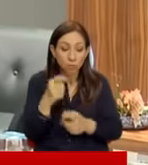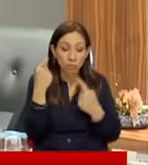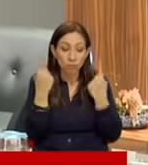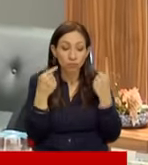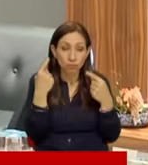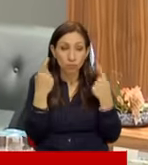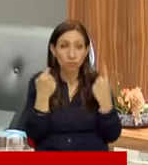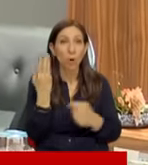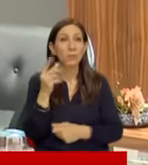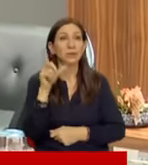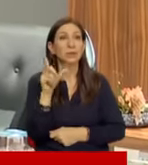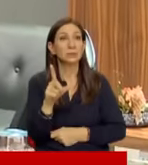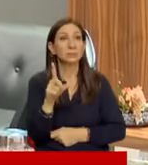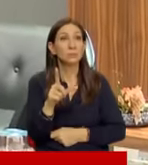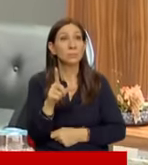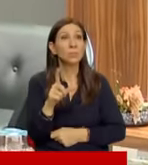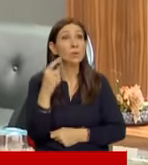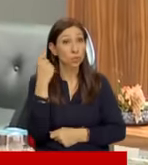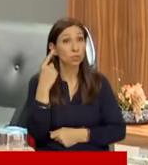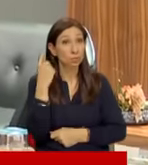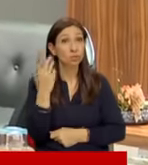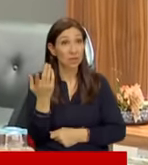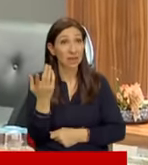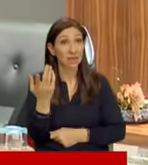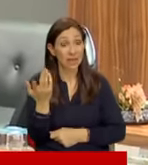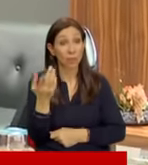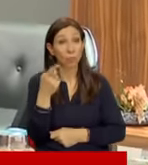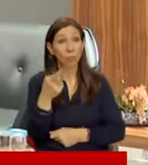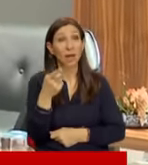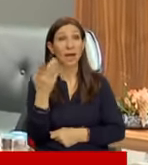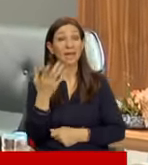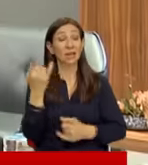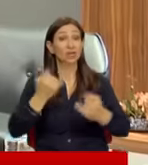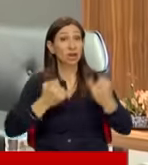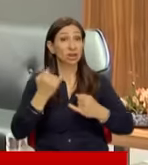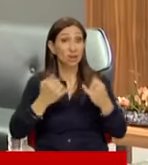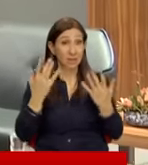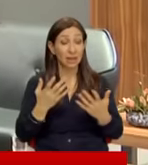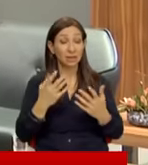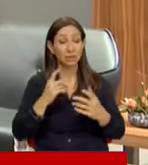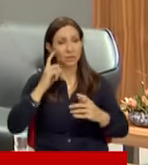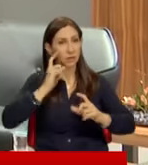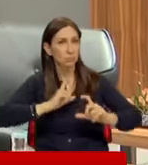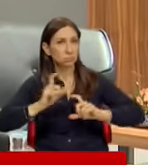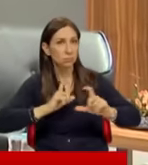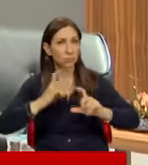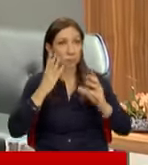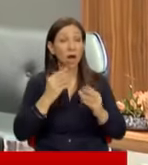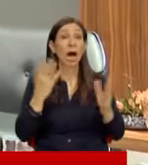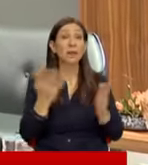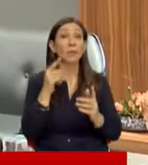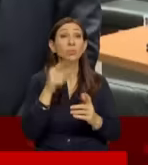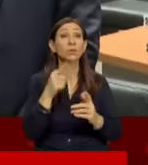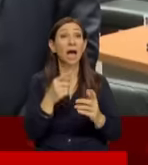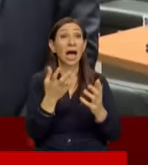de düşünmemiz gereken hususlar var. Düşünürsek ve bunlar hatta tartışabilirsek, müzakere edebilirsek ve hatta